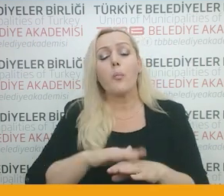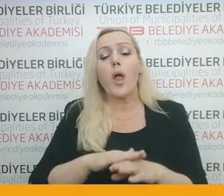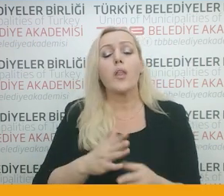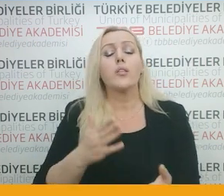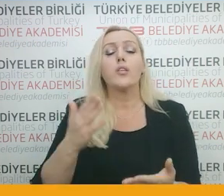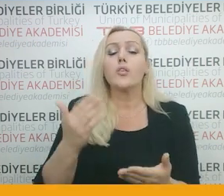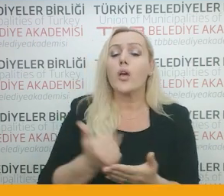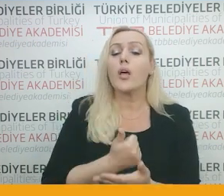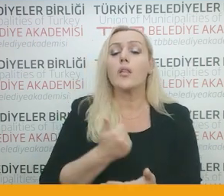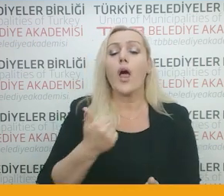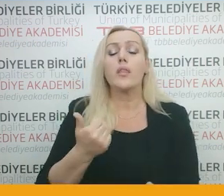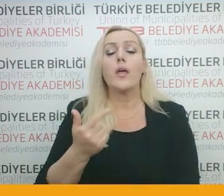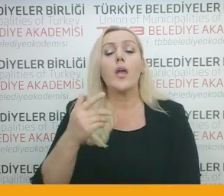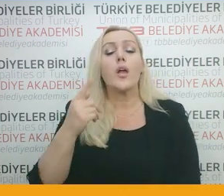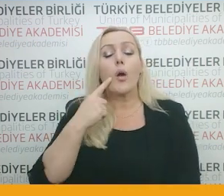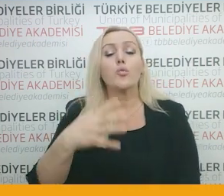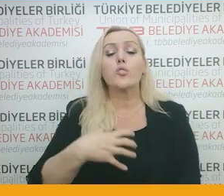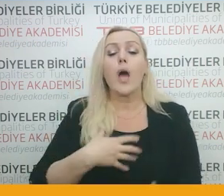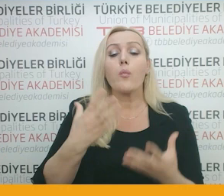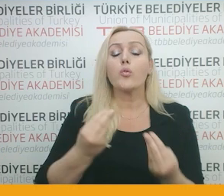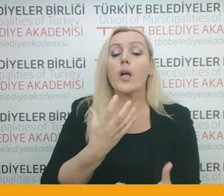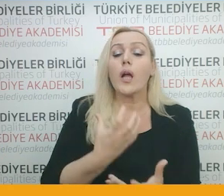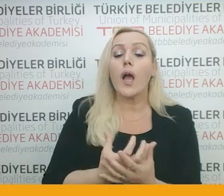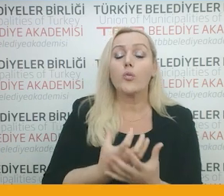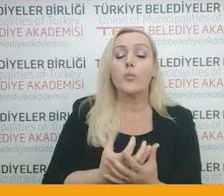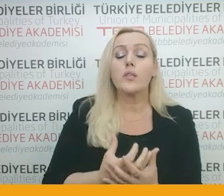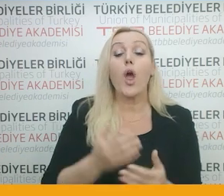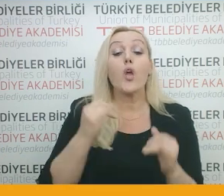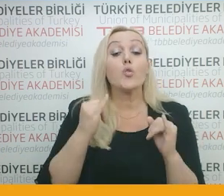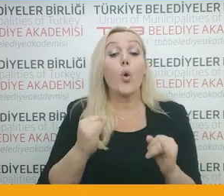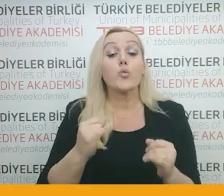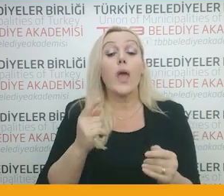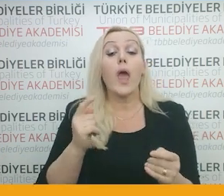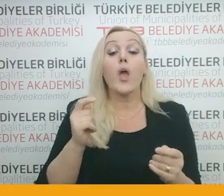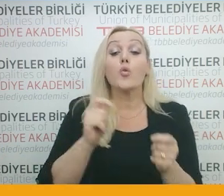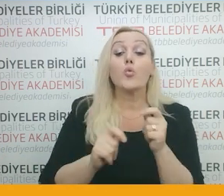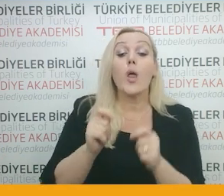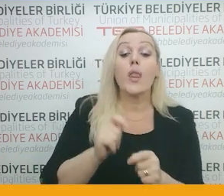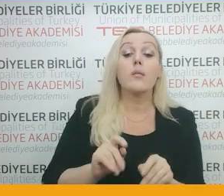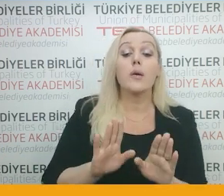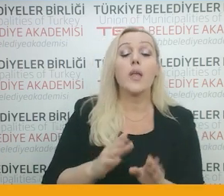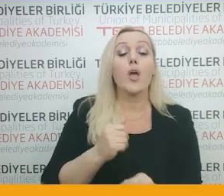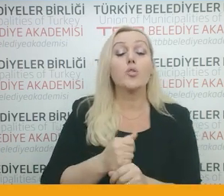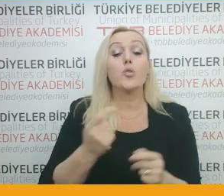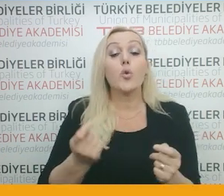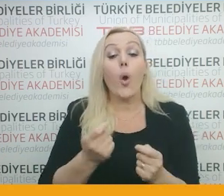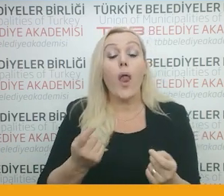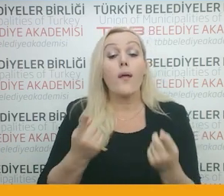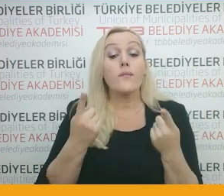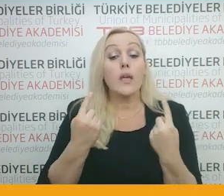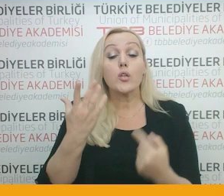elde edilmesinde, kullanılmasında, kayıt altına almasından, kötüye kullanılmamasından görevli ve yetkili